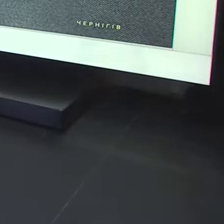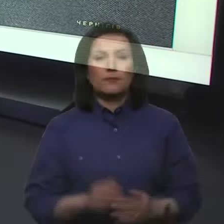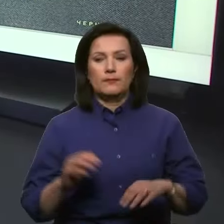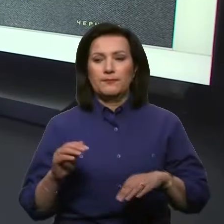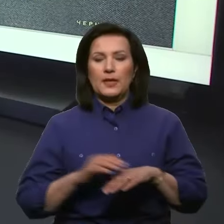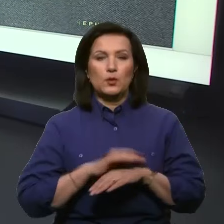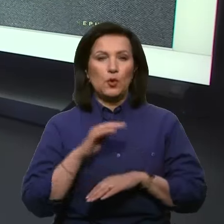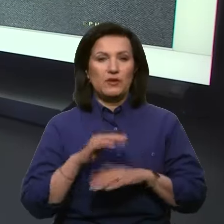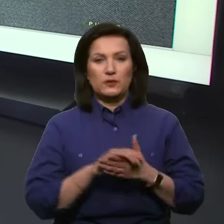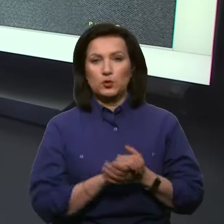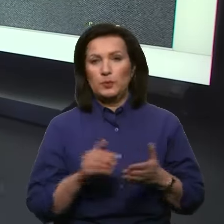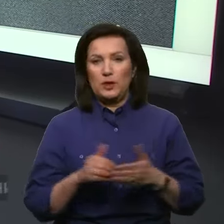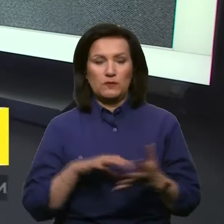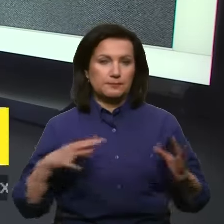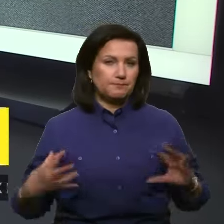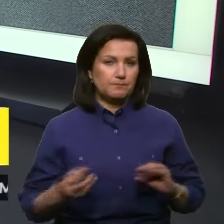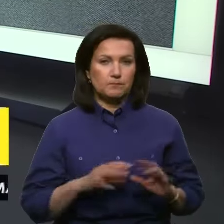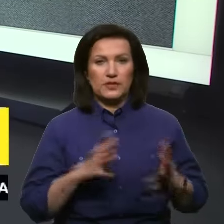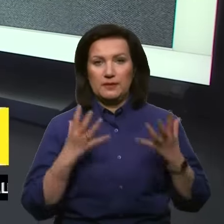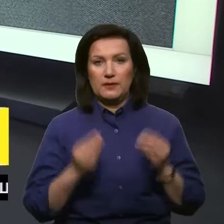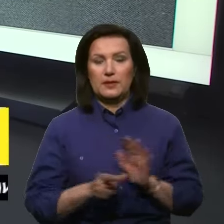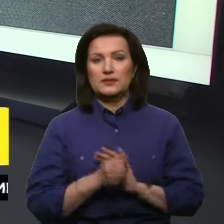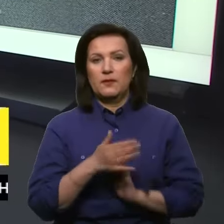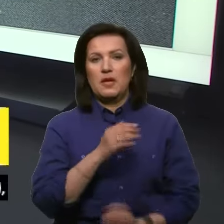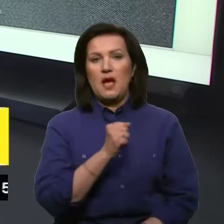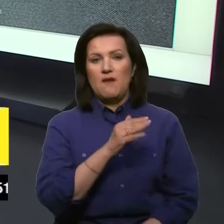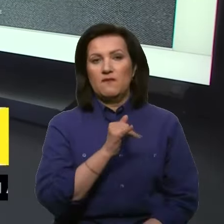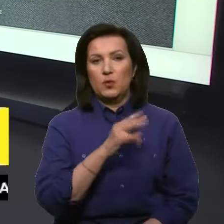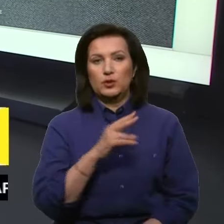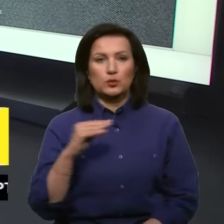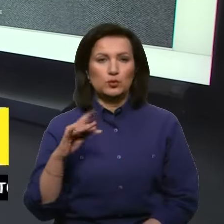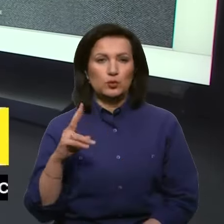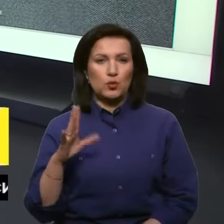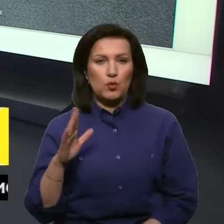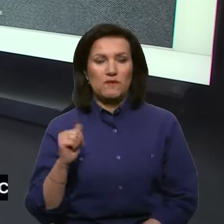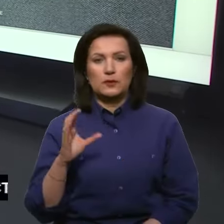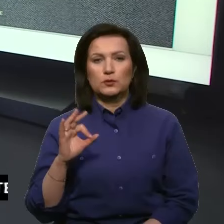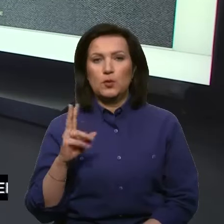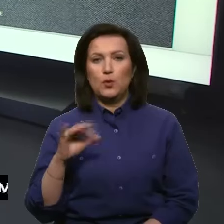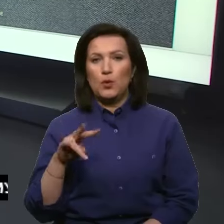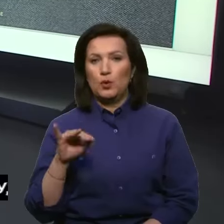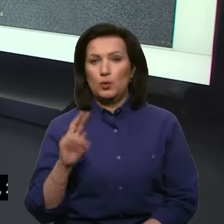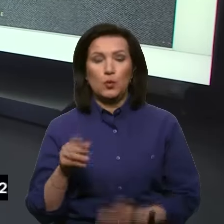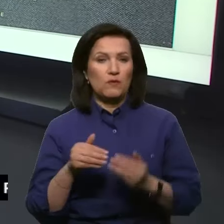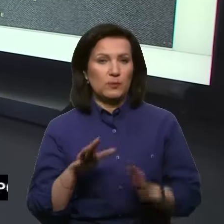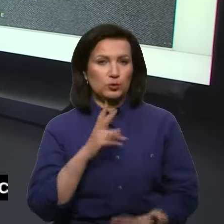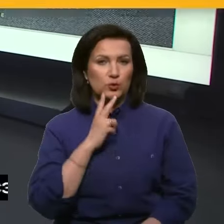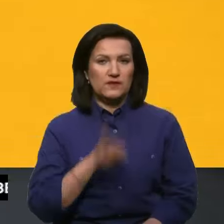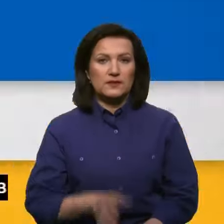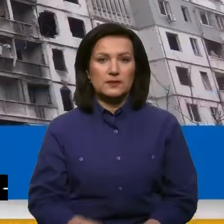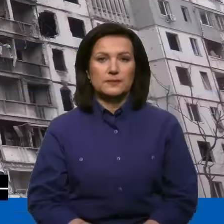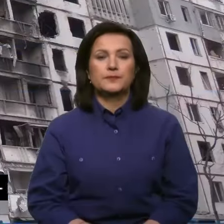Добрий вечір. Суспільне новини підсумовує події дня. З вами В'ячеслава Футін, Тетяна Журкова і Лада Соколюк. У випуску дивіться.